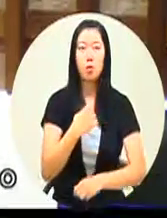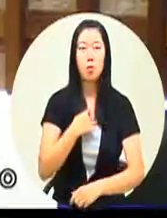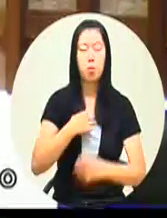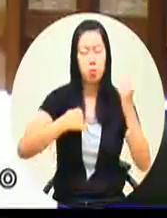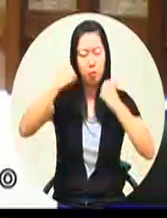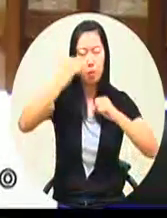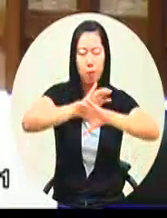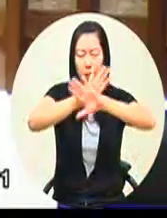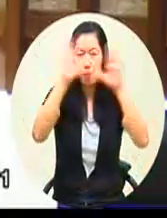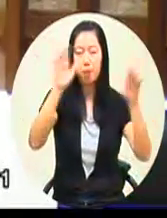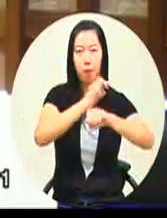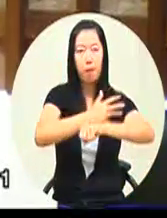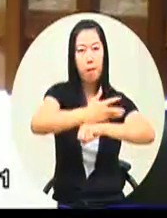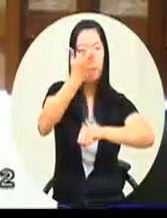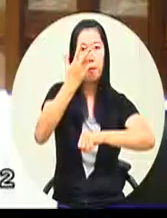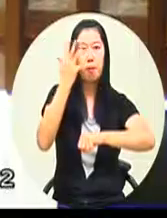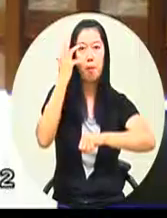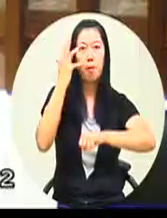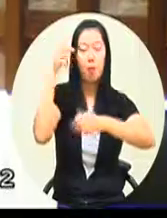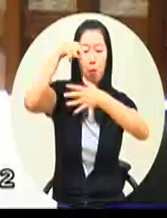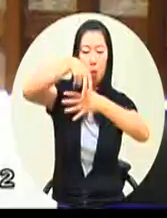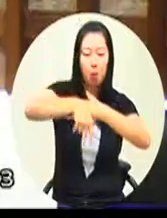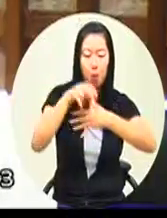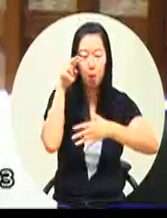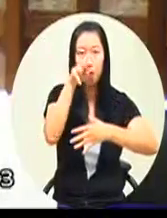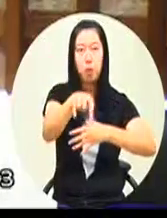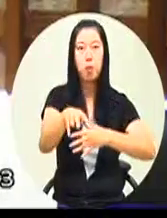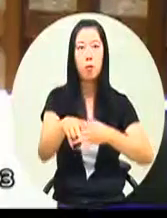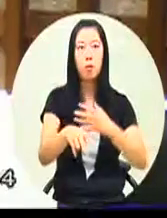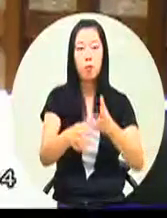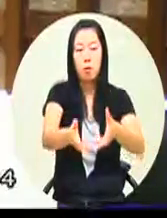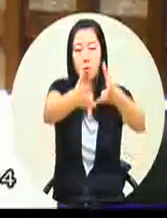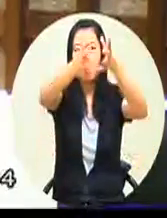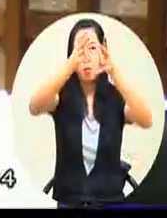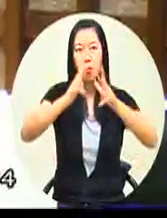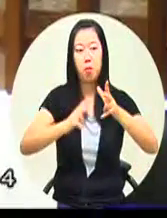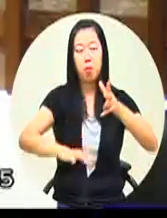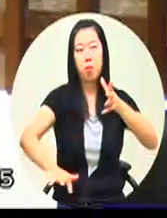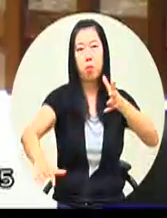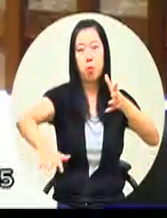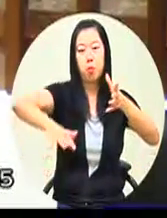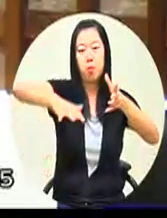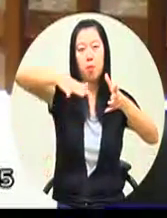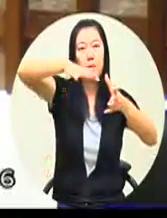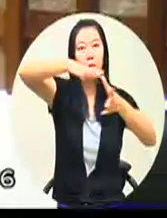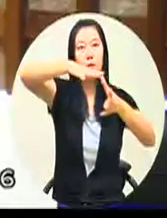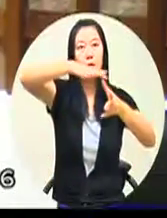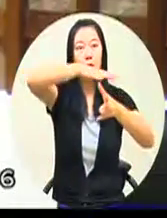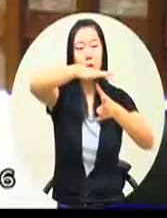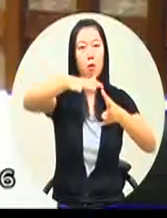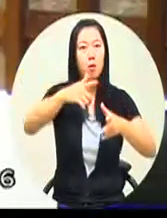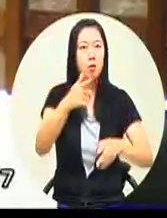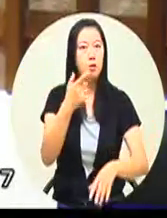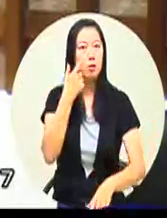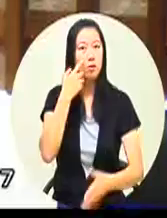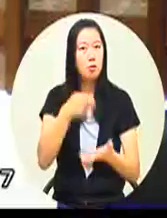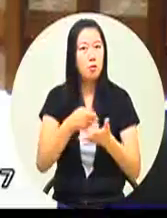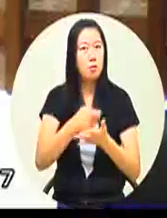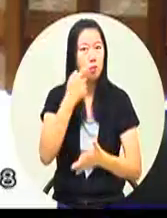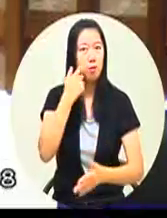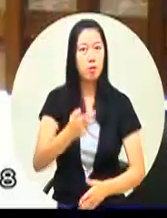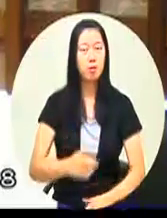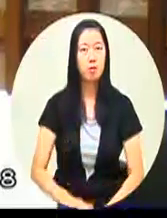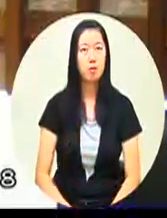不多八点落的时阵啦吼，淹过桥的河岸拢无看到河岸啦，是上严重的一边啦。